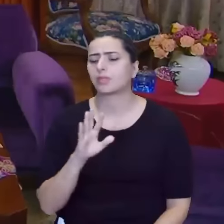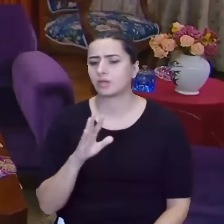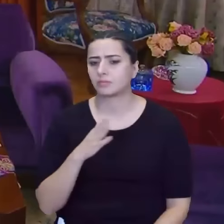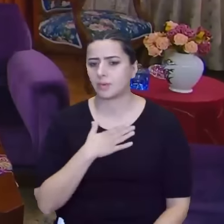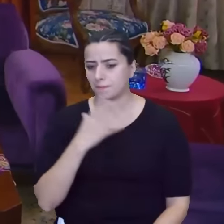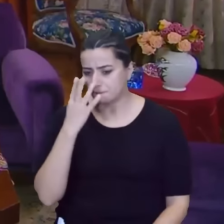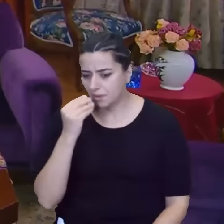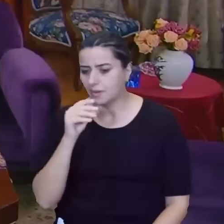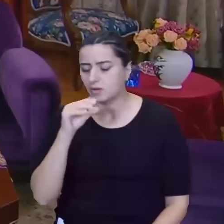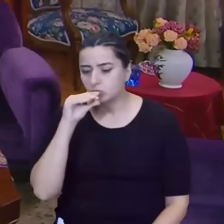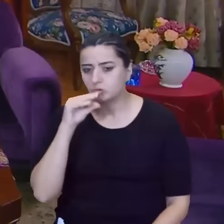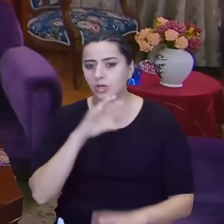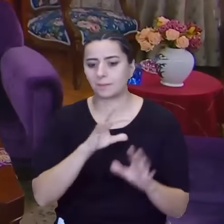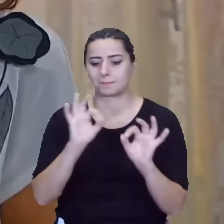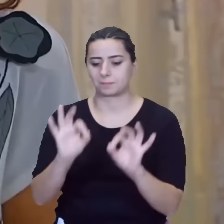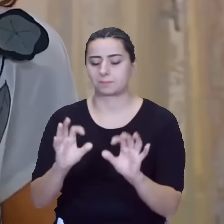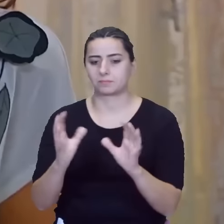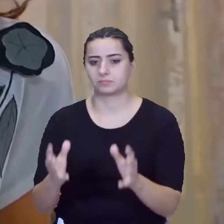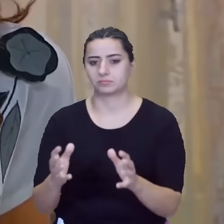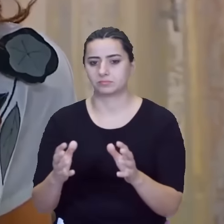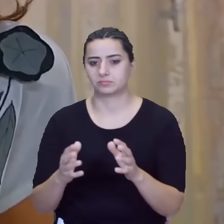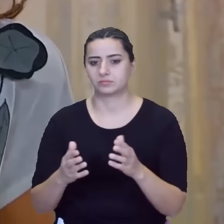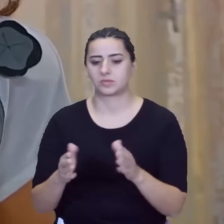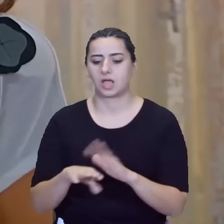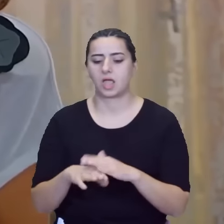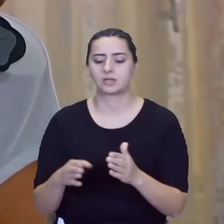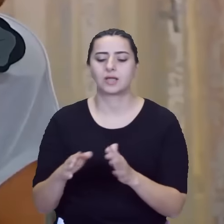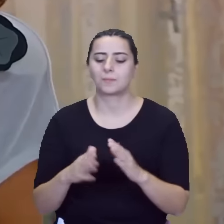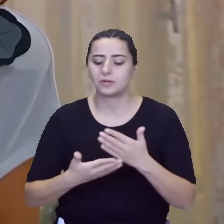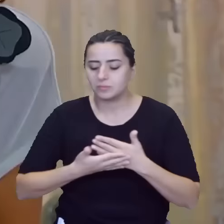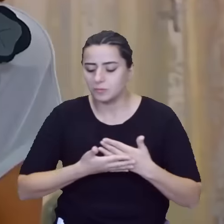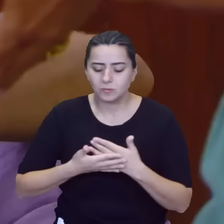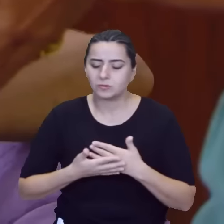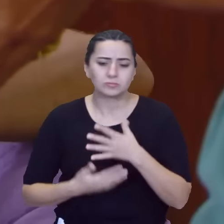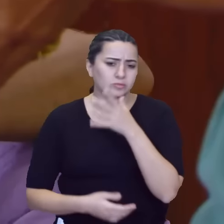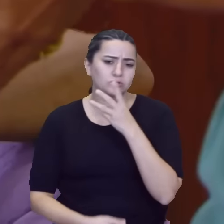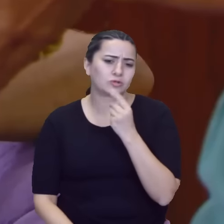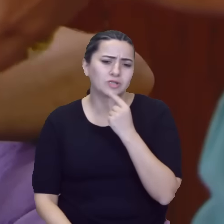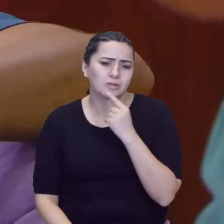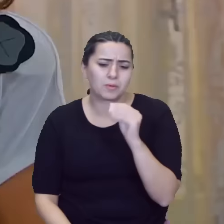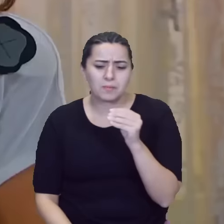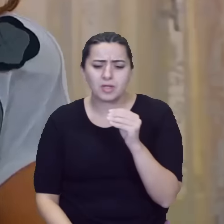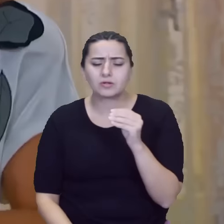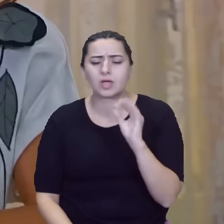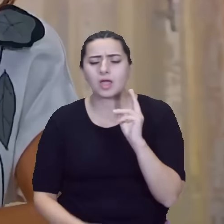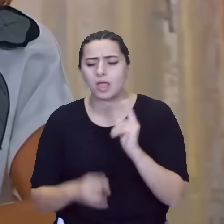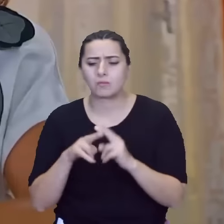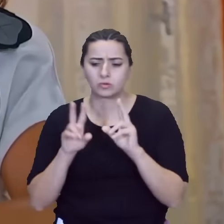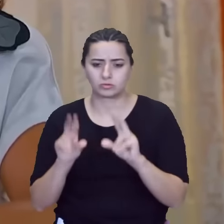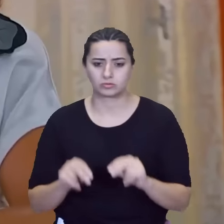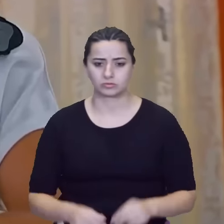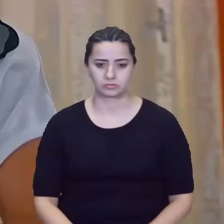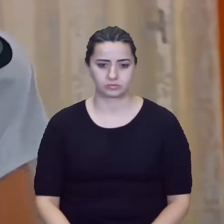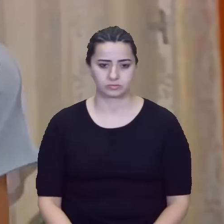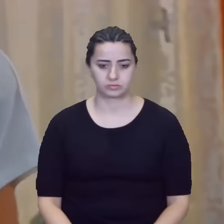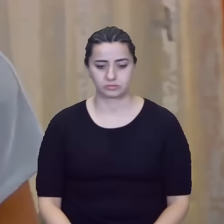şimdi bezlerini, biberonunu, her şeyini buraya bırakacağım. Ayağında sallamazsın, kucağında sallarsın. Biliyorsun çok tatlı bebek Aslı. Hemen uyur babasının